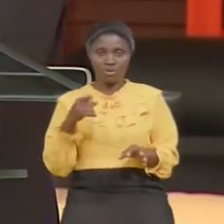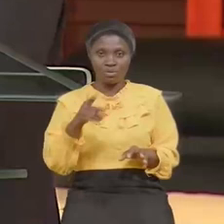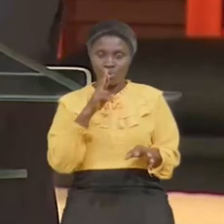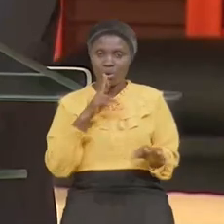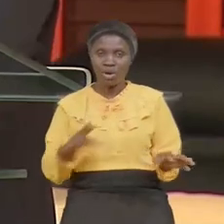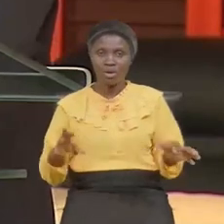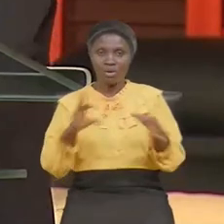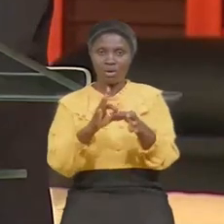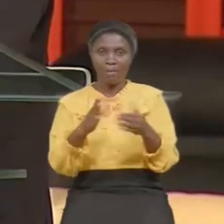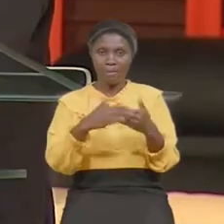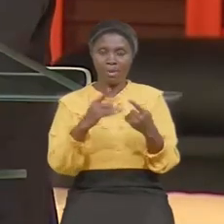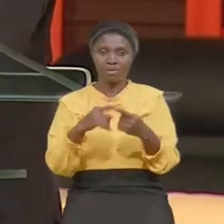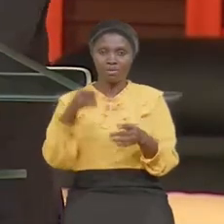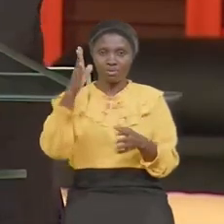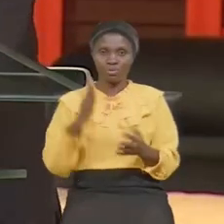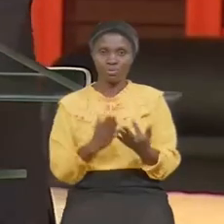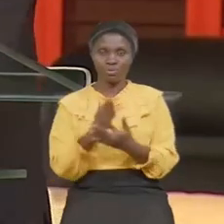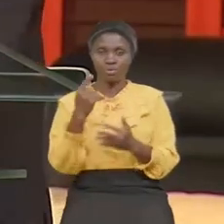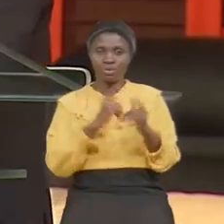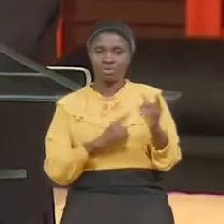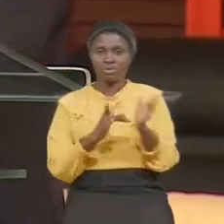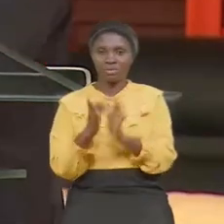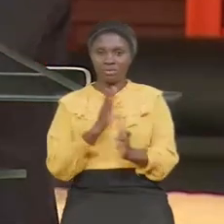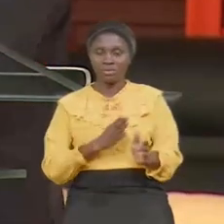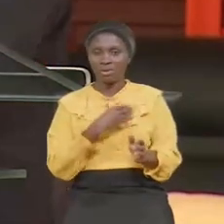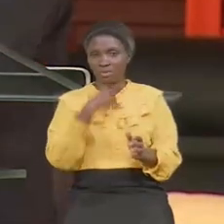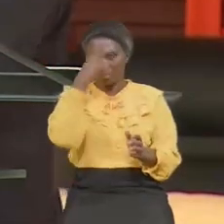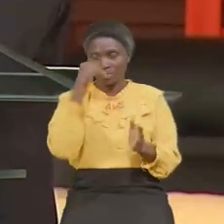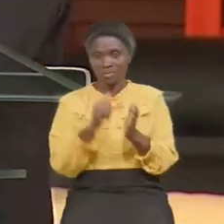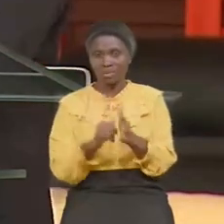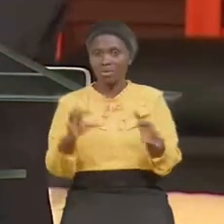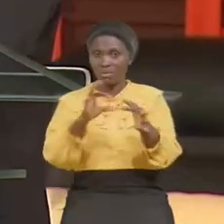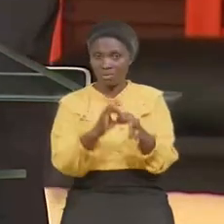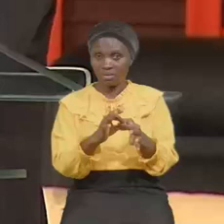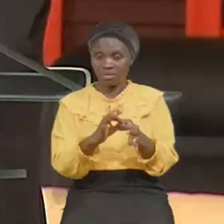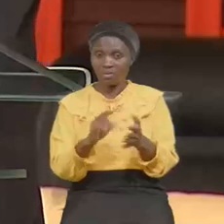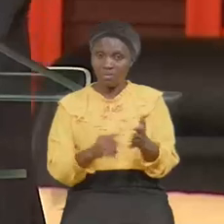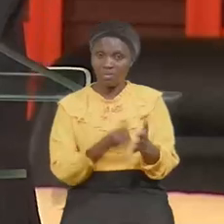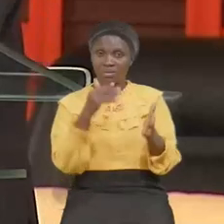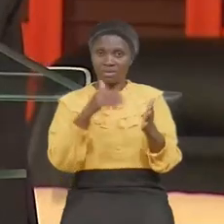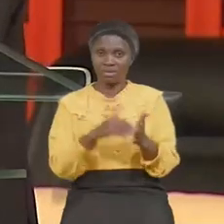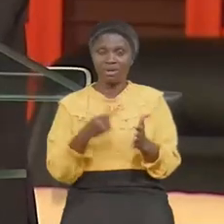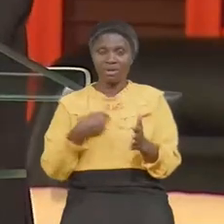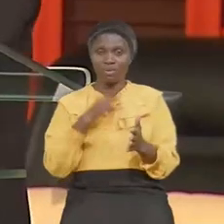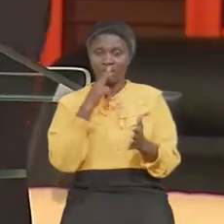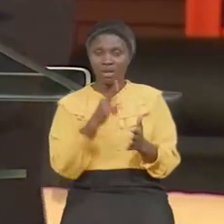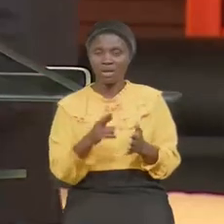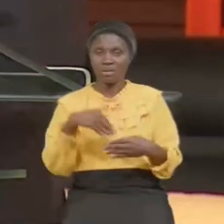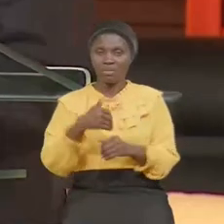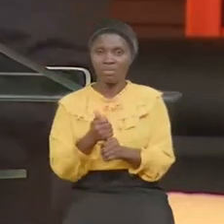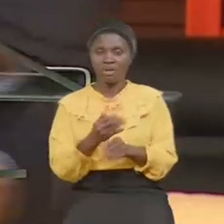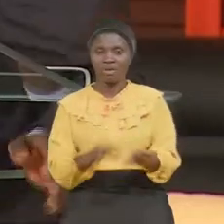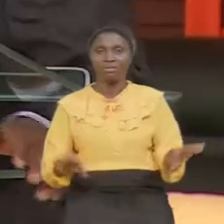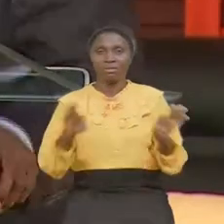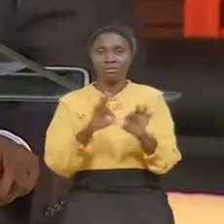reconnecté à Dieu par le Seigneur Jésus-Christ. Et à cause de cette connexion, Une fois encore, nous sommes rendus dignes. Troisième point,